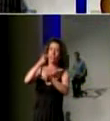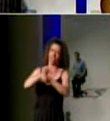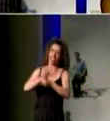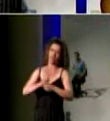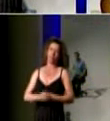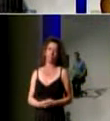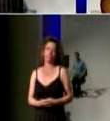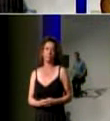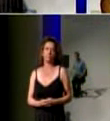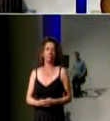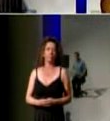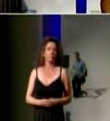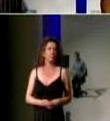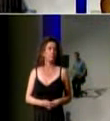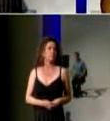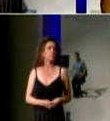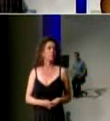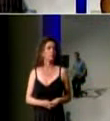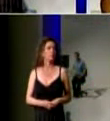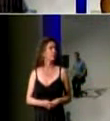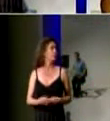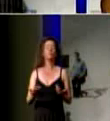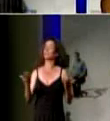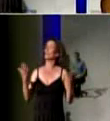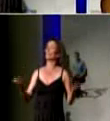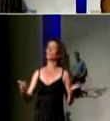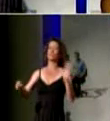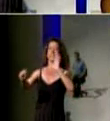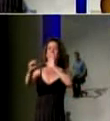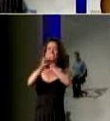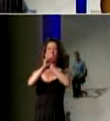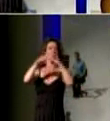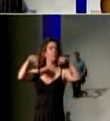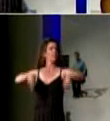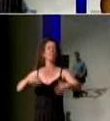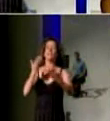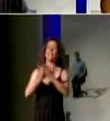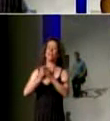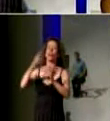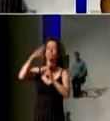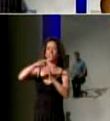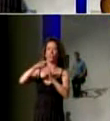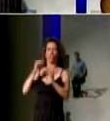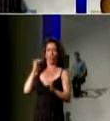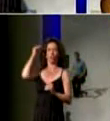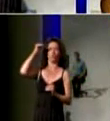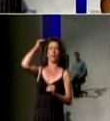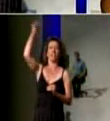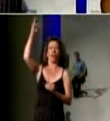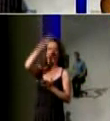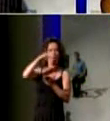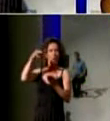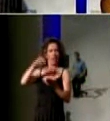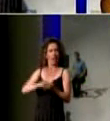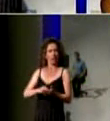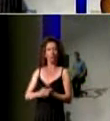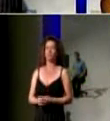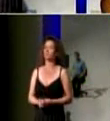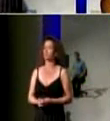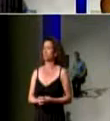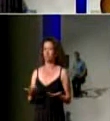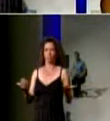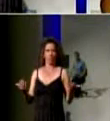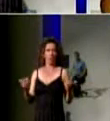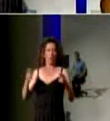handicapées. C'est symbolique qu'on est ici aujourd'hui à l'École de technologie supérieure de Montréal, en plein cœur